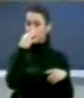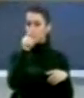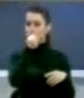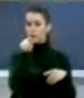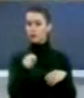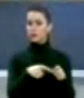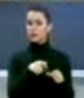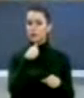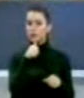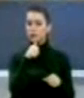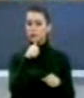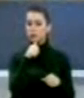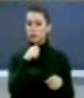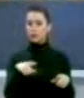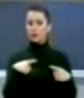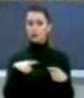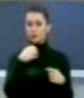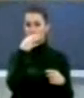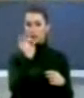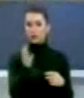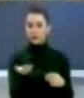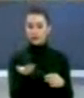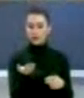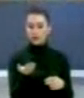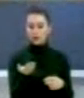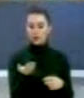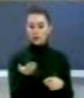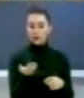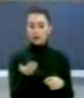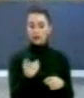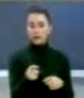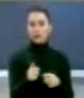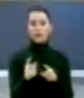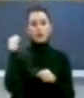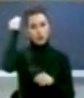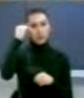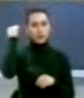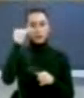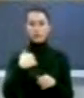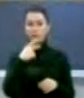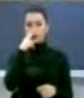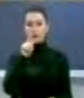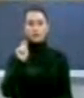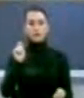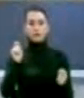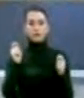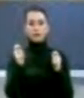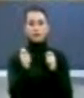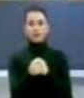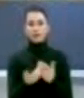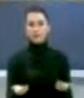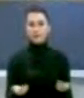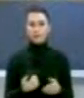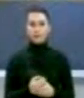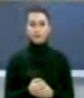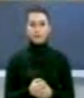dialog jetën e qytetarëve të Kosovës në momente kur Kosova po zbrazët, kur njerëzit po ikin pikë këtij vendi?